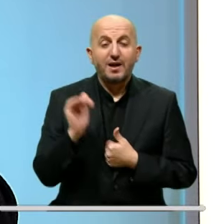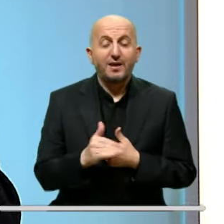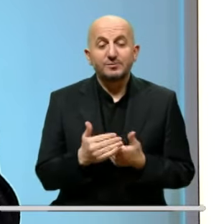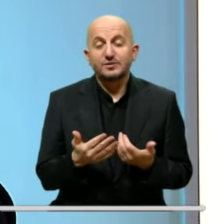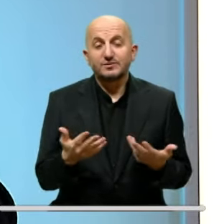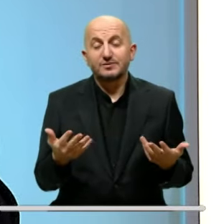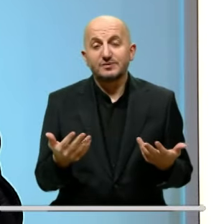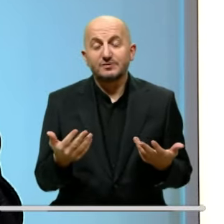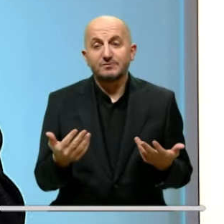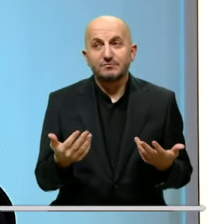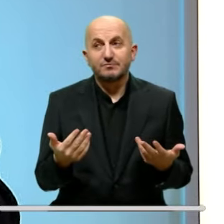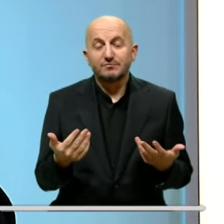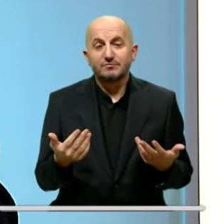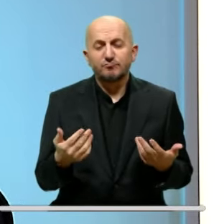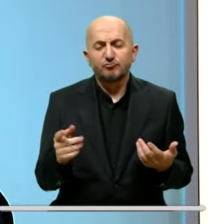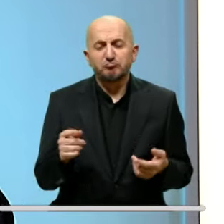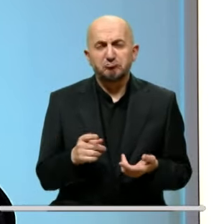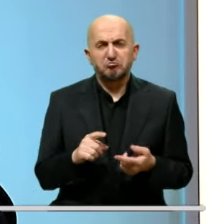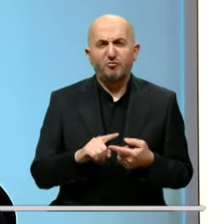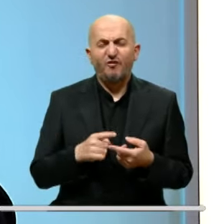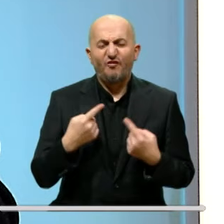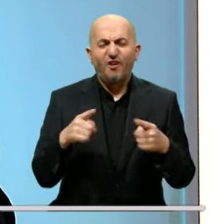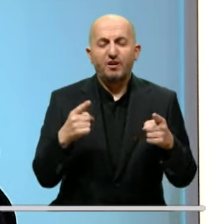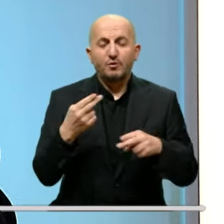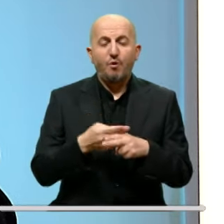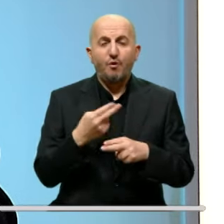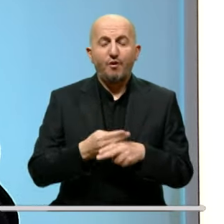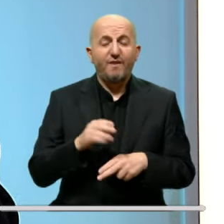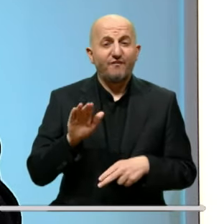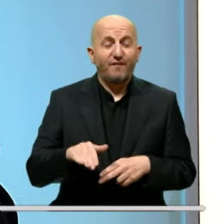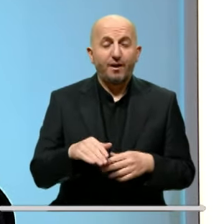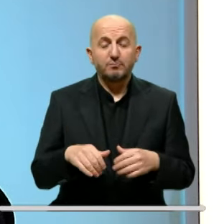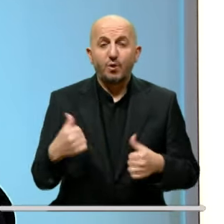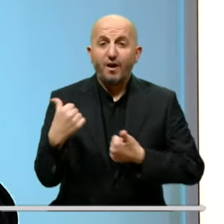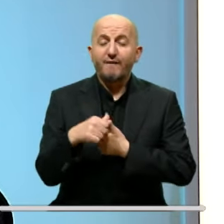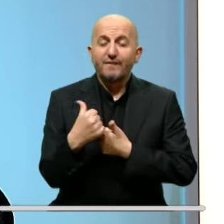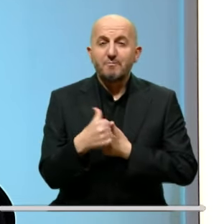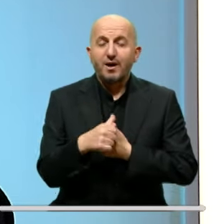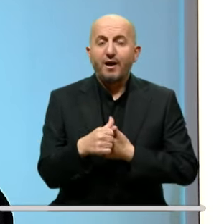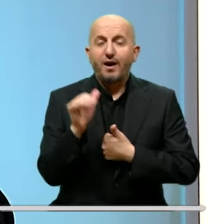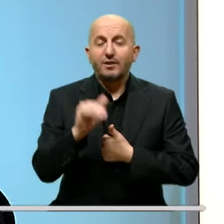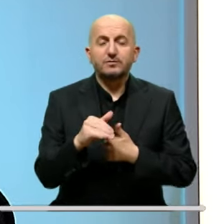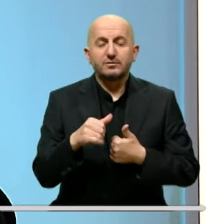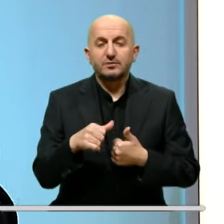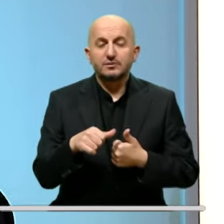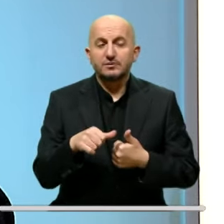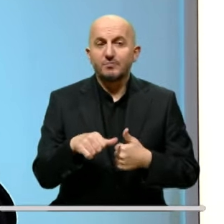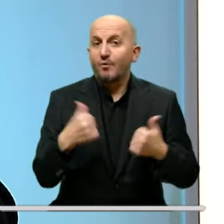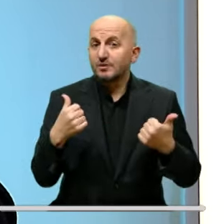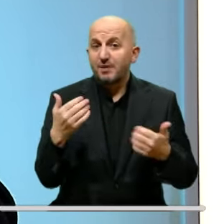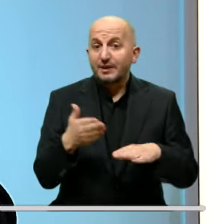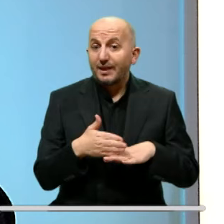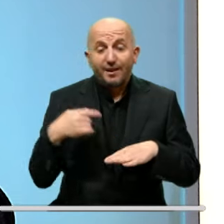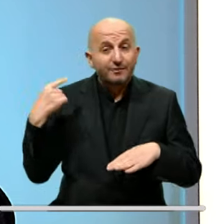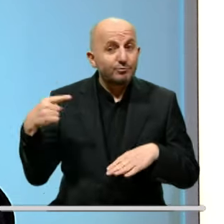böyle çok şey sahadan ilginç örnekler var. Ya bu da nereden çıktı ki? Yani biz boşanmayı niye evlilik anında düşünüyoruz derler. O